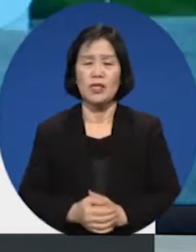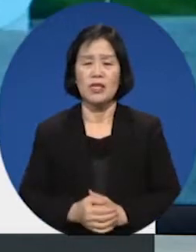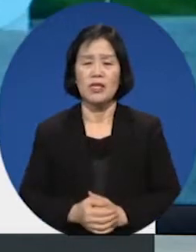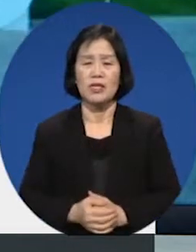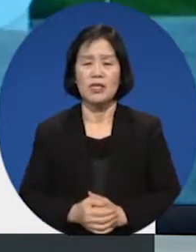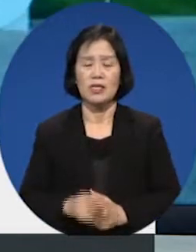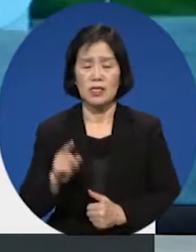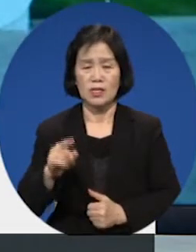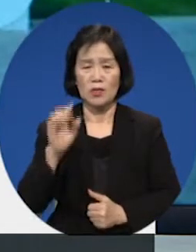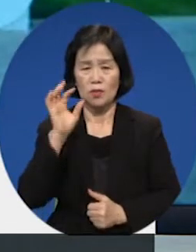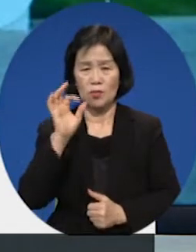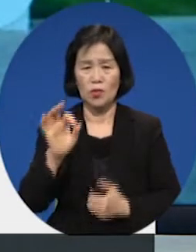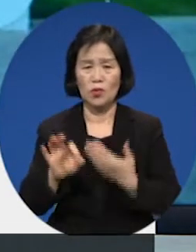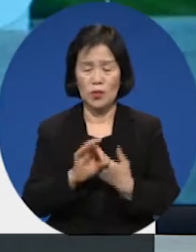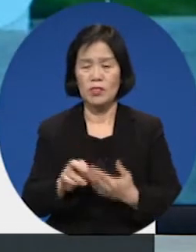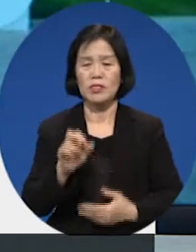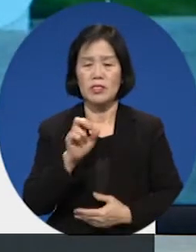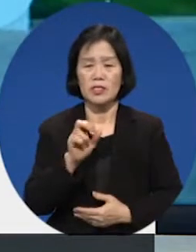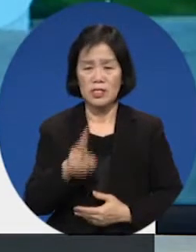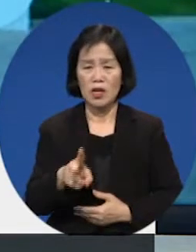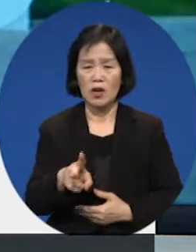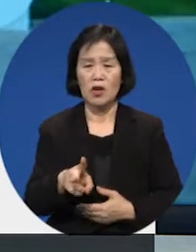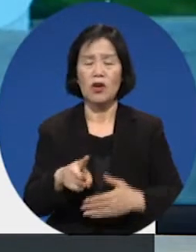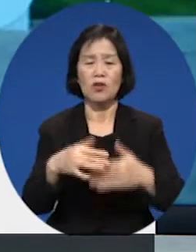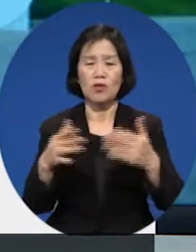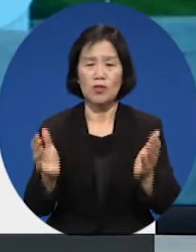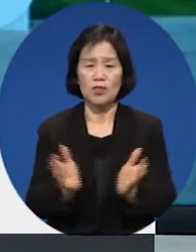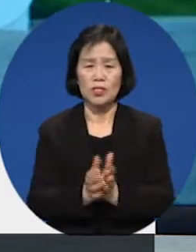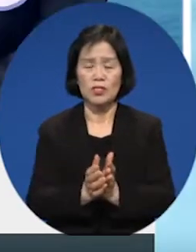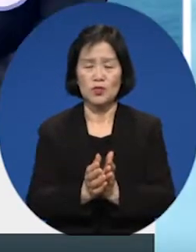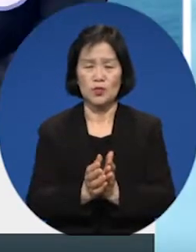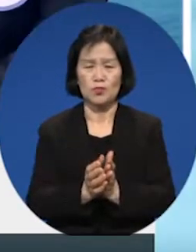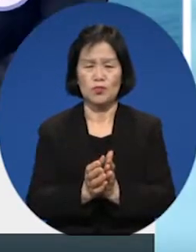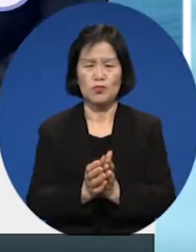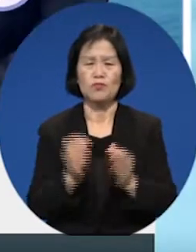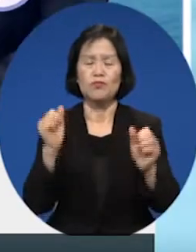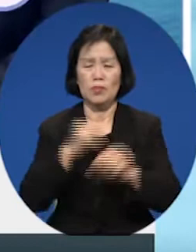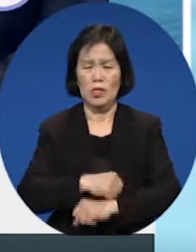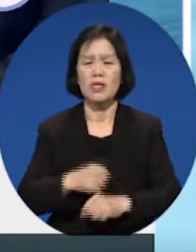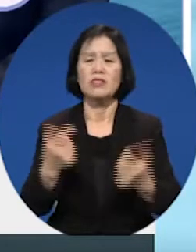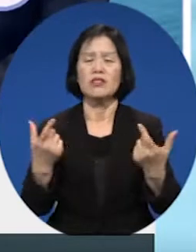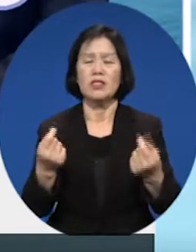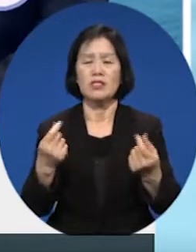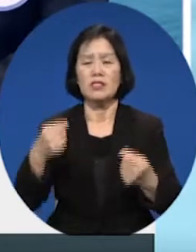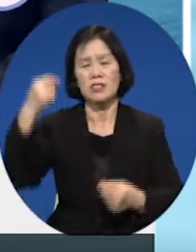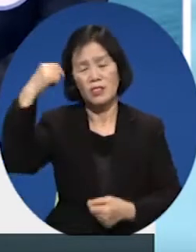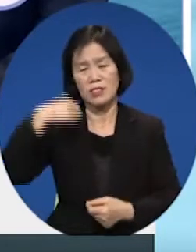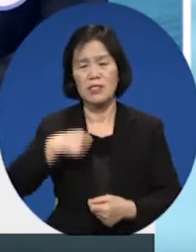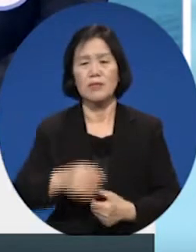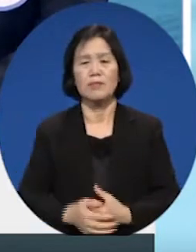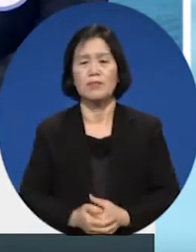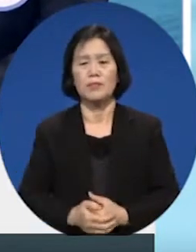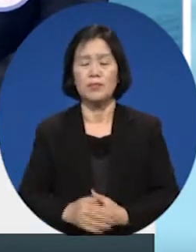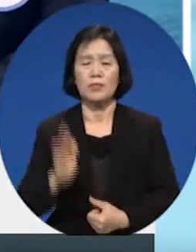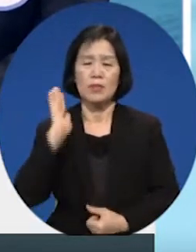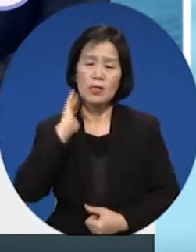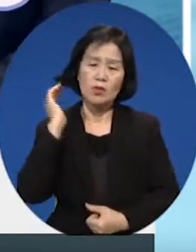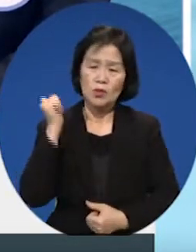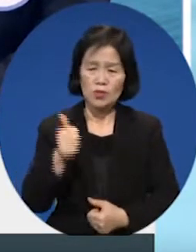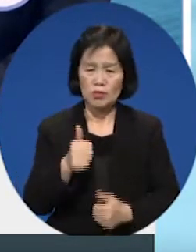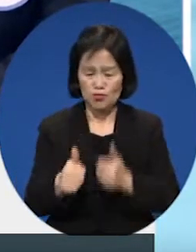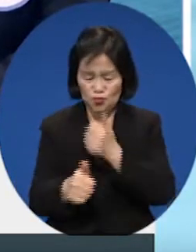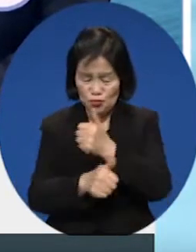이거 보면서 여권이 상당히 좀 망가져 있지 않느냐 라는 생각이 좀 들었습니다 대통령의 핵심 참모